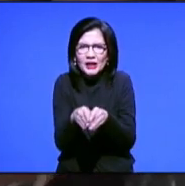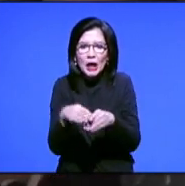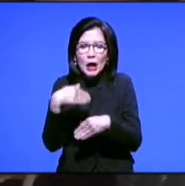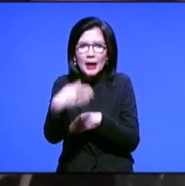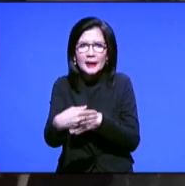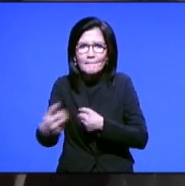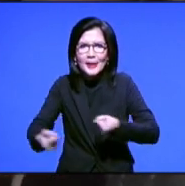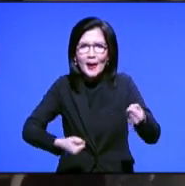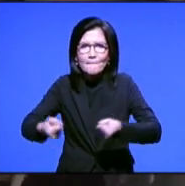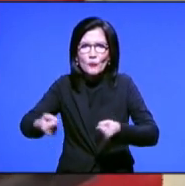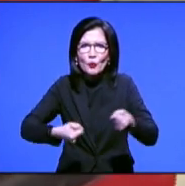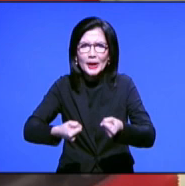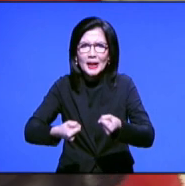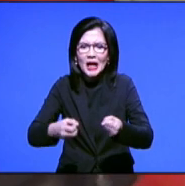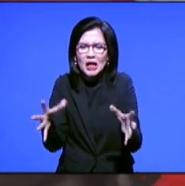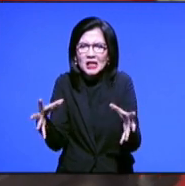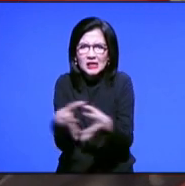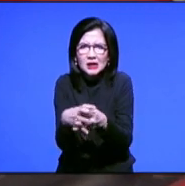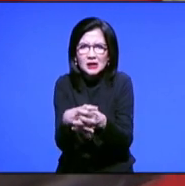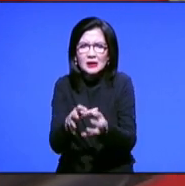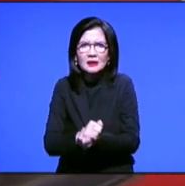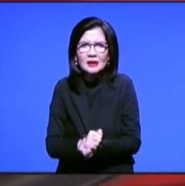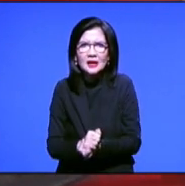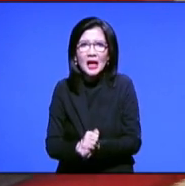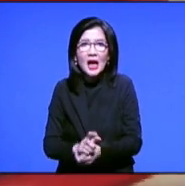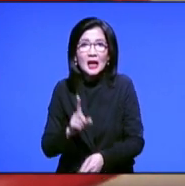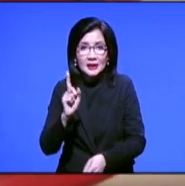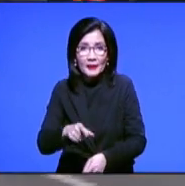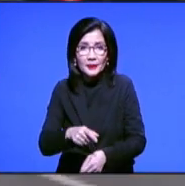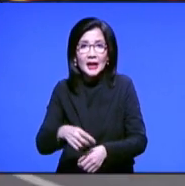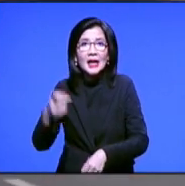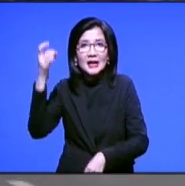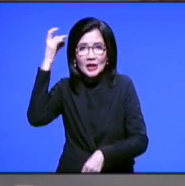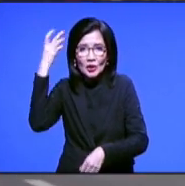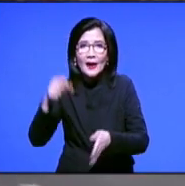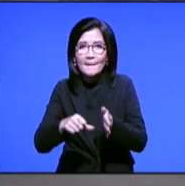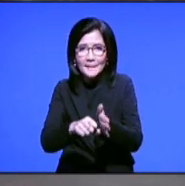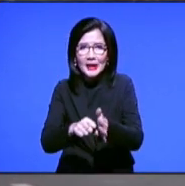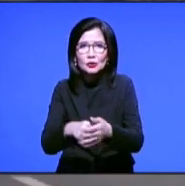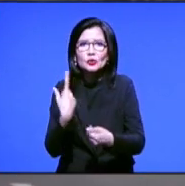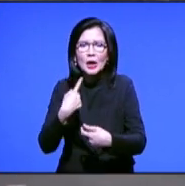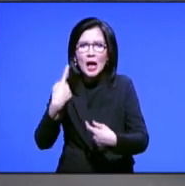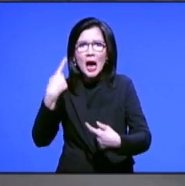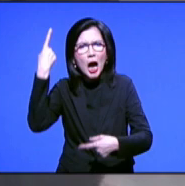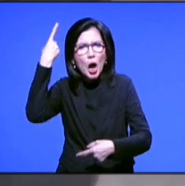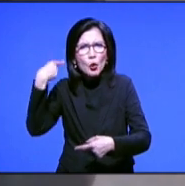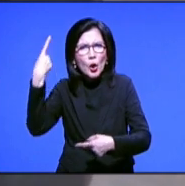mobil tangki air minum yang ringsek. Tidak hanya sopir, sang kernet juga mengalami luka cukup parah di